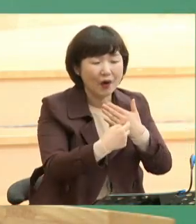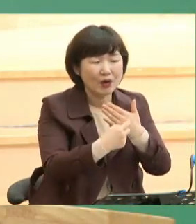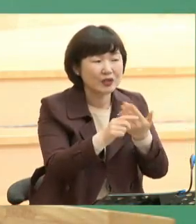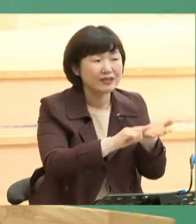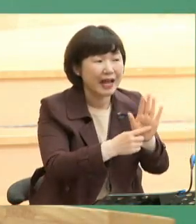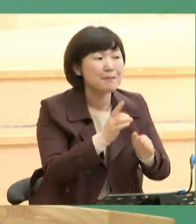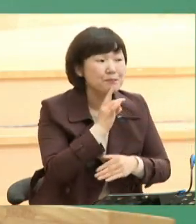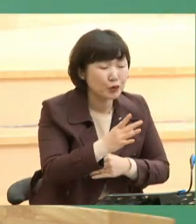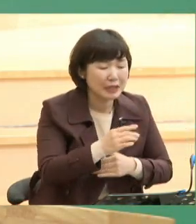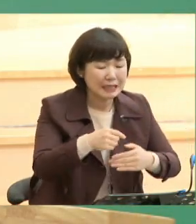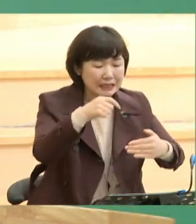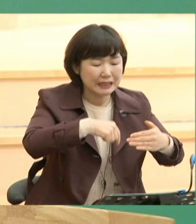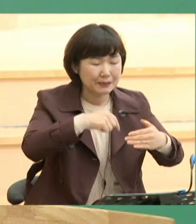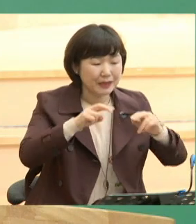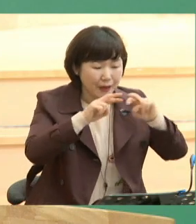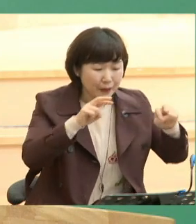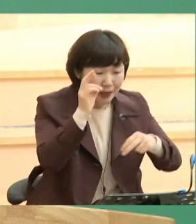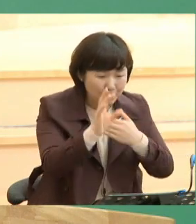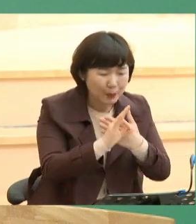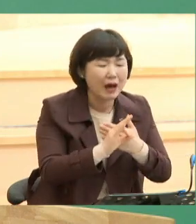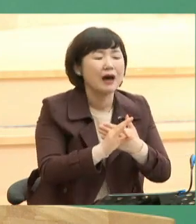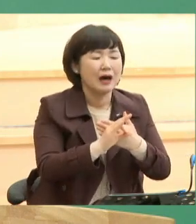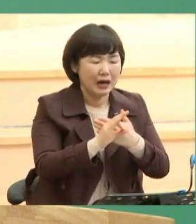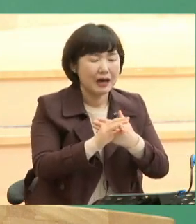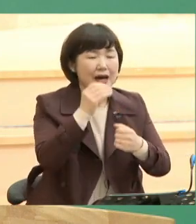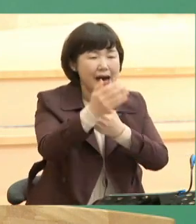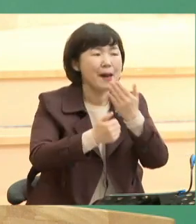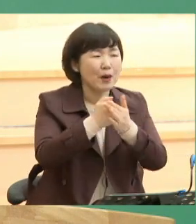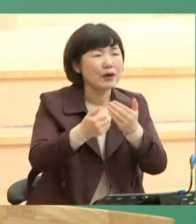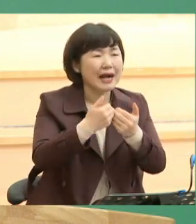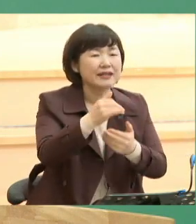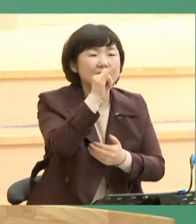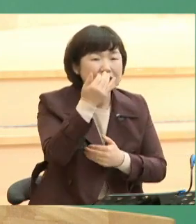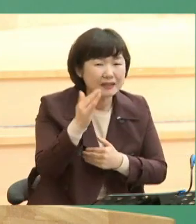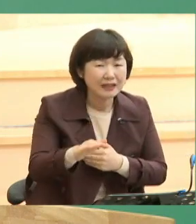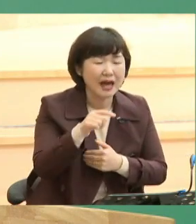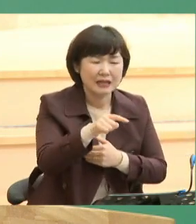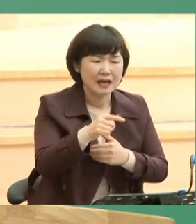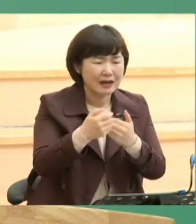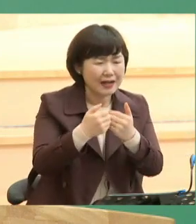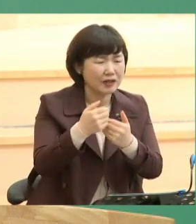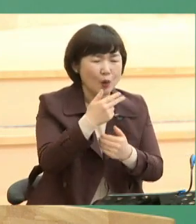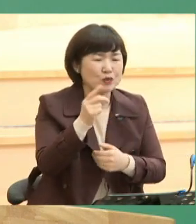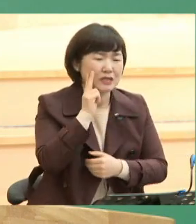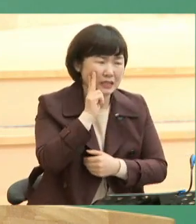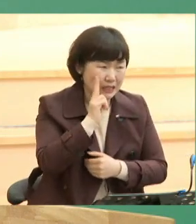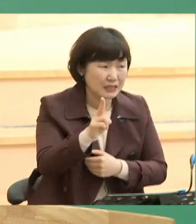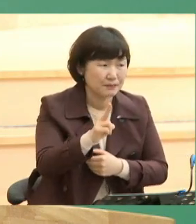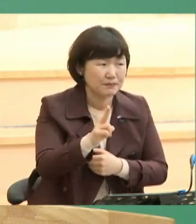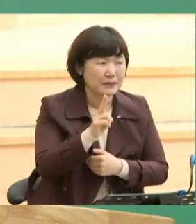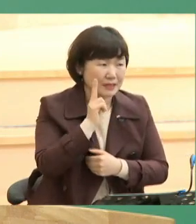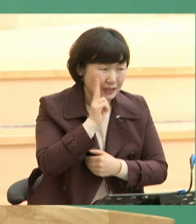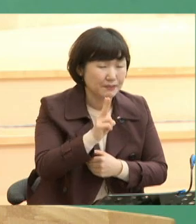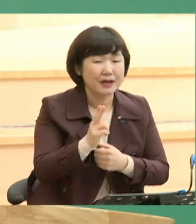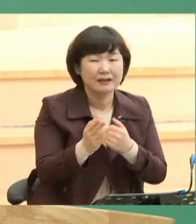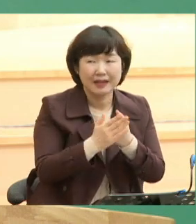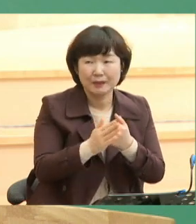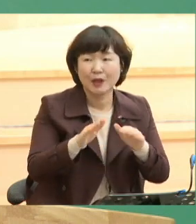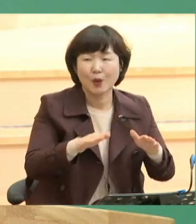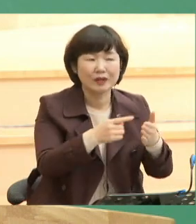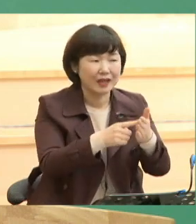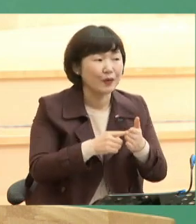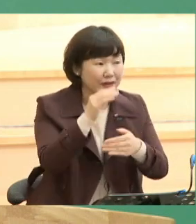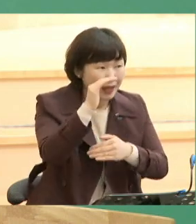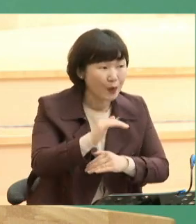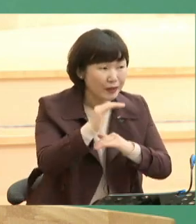이메일에 들어가보면 하나님과의 갈등 관계에 있는데 이 갈 때 얼마나 처음에 쓰면 오늘 이 읽었던 좀 전 읽었던 그게 보면